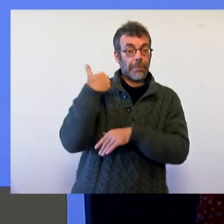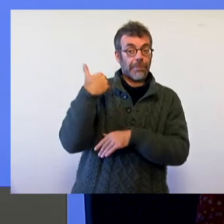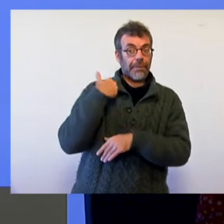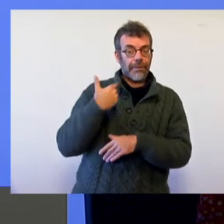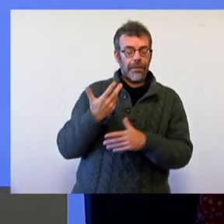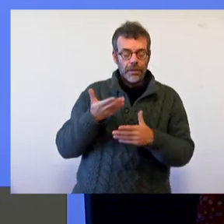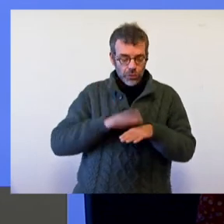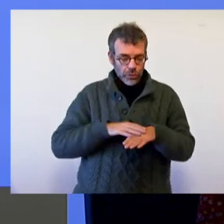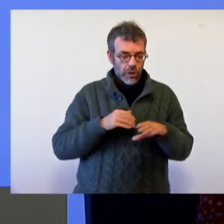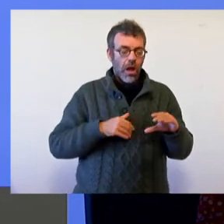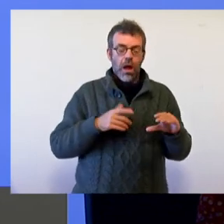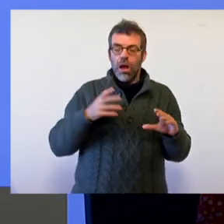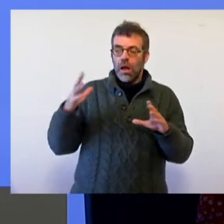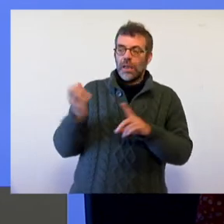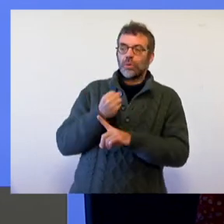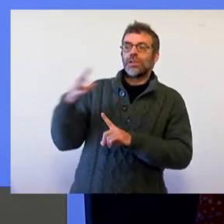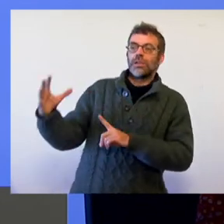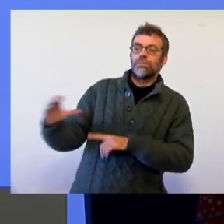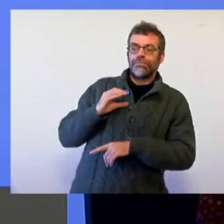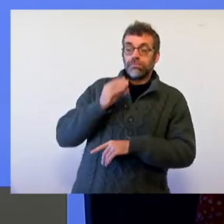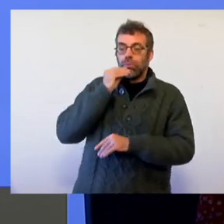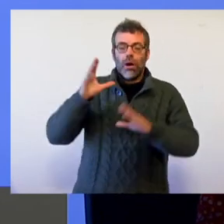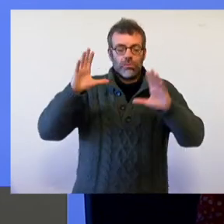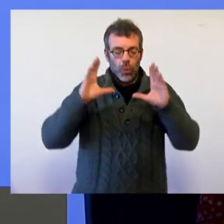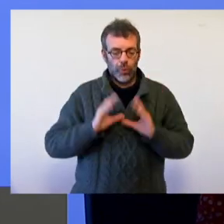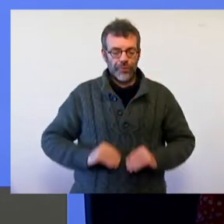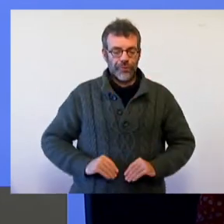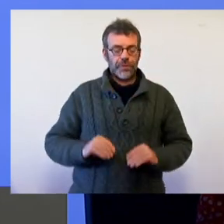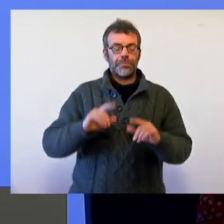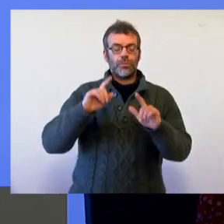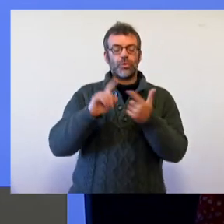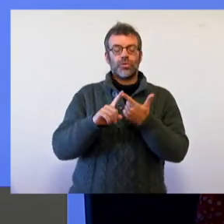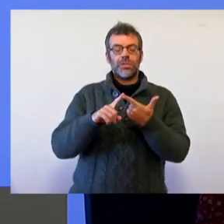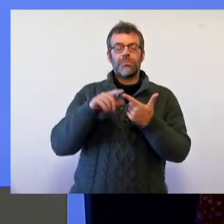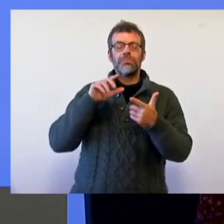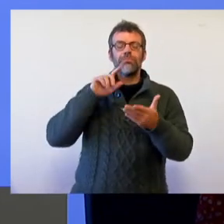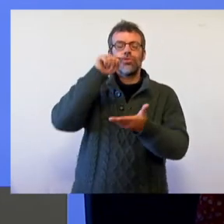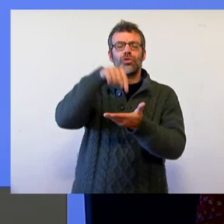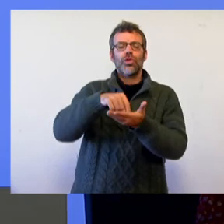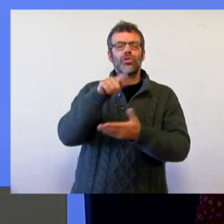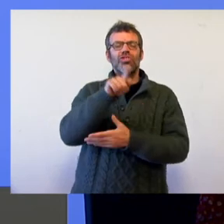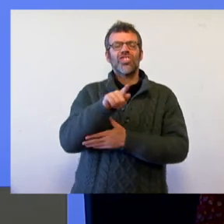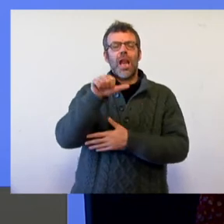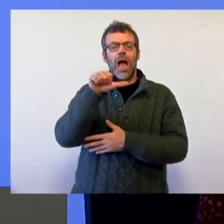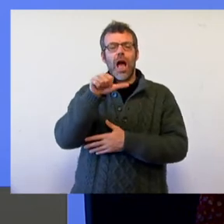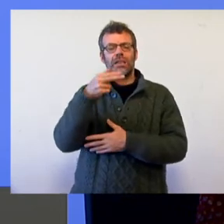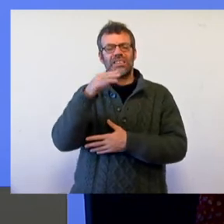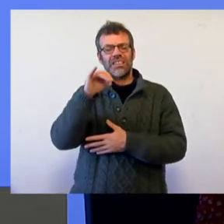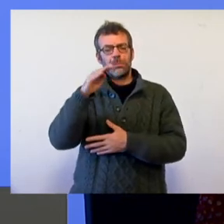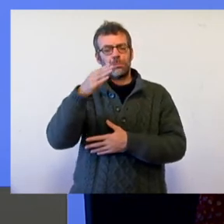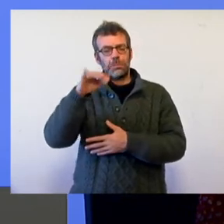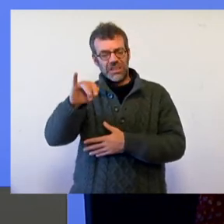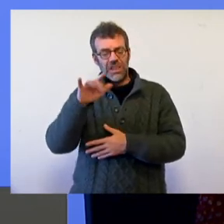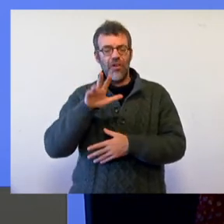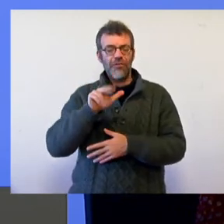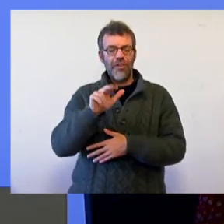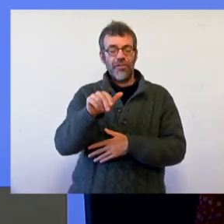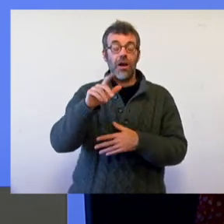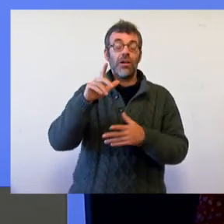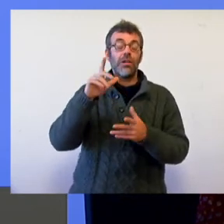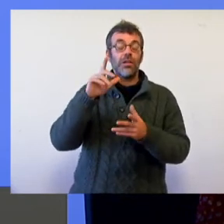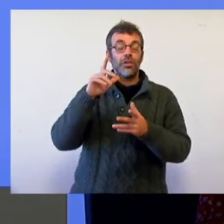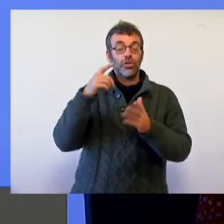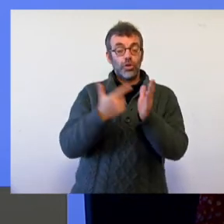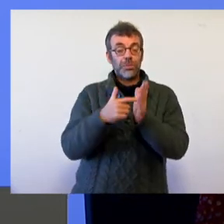se matérialiser. Deuxièmement, il y aura l'inauguration du centre Gisèle Halimi au premier trimestre 2022, où les équipes commencent à